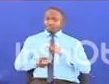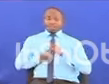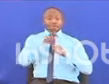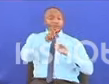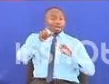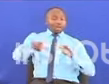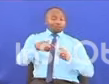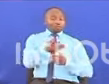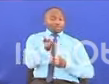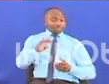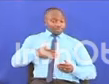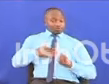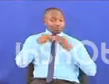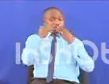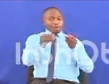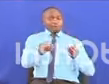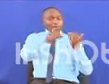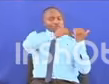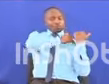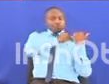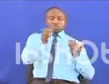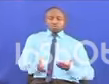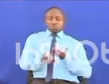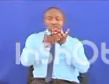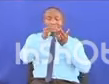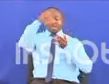Watanzania wenzetu ambao tumewapa majukumu ya kutusaidia huko